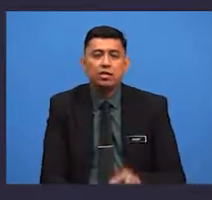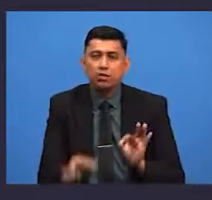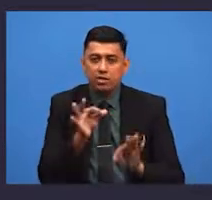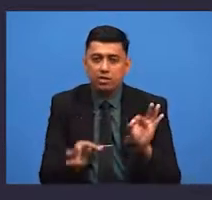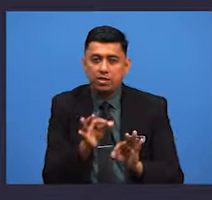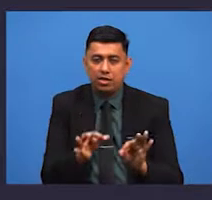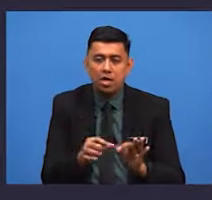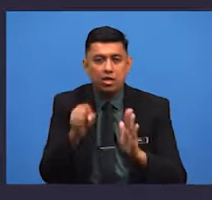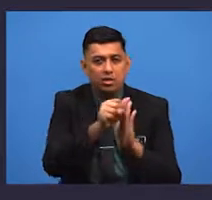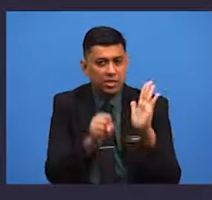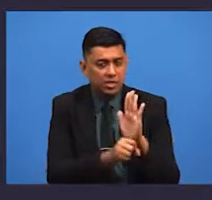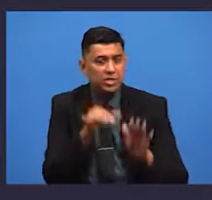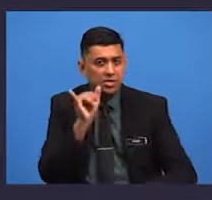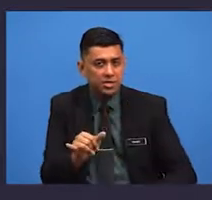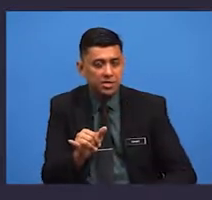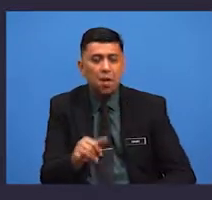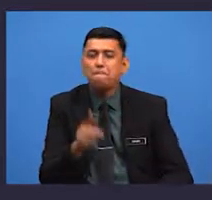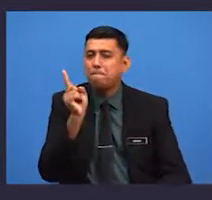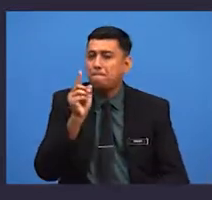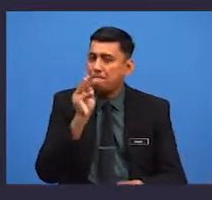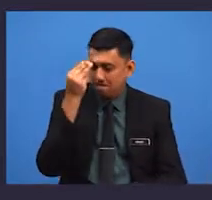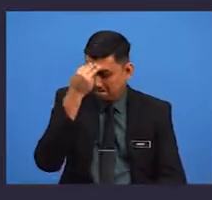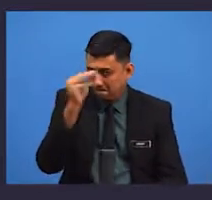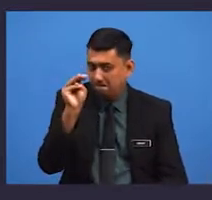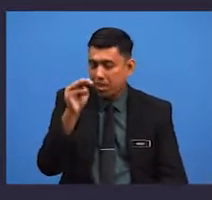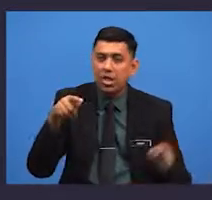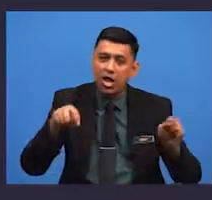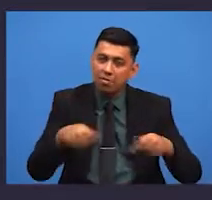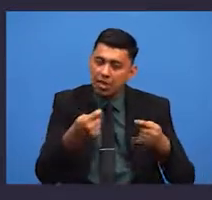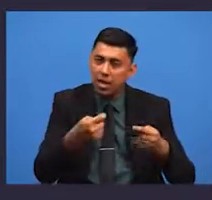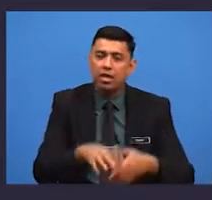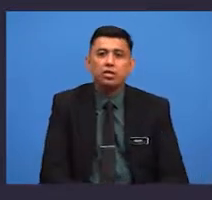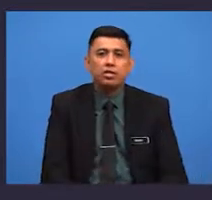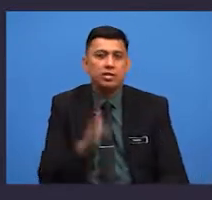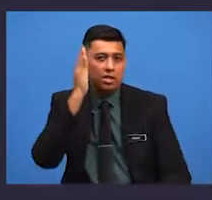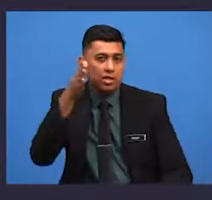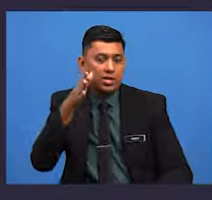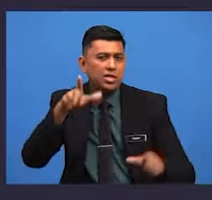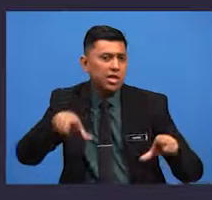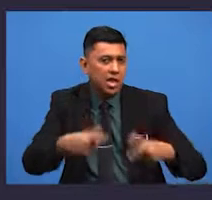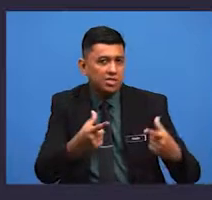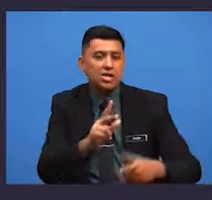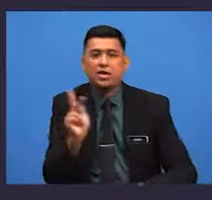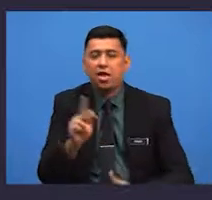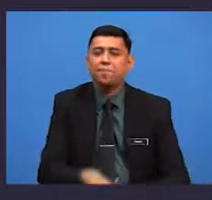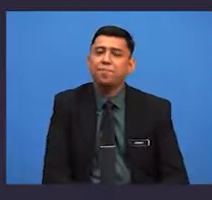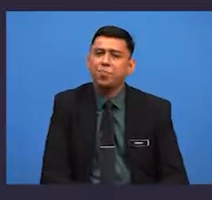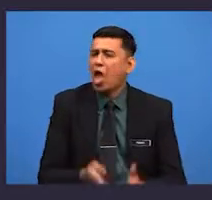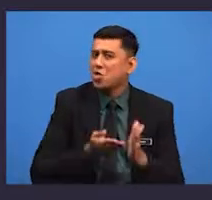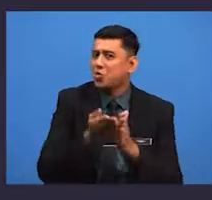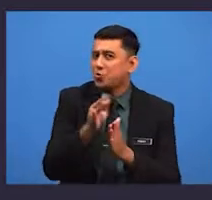yang diuji adalah ya, maka tindakan pernyataan akan dilaksanakan.